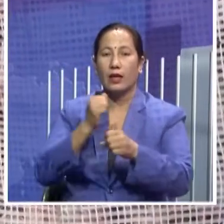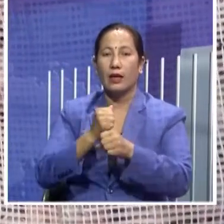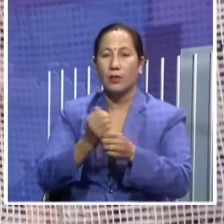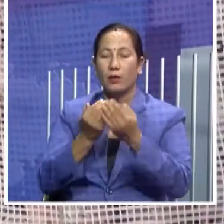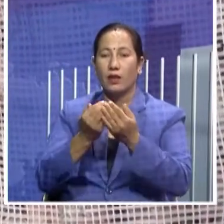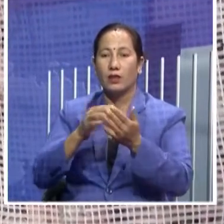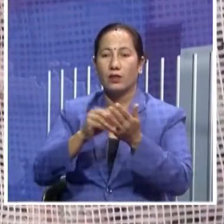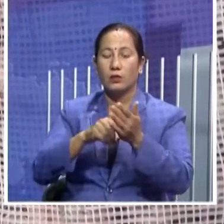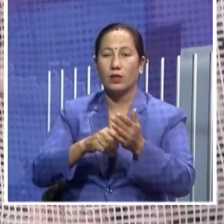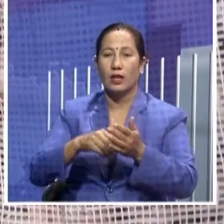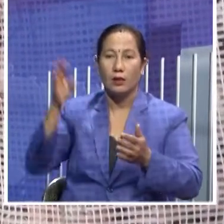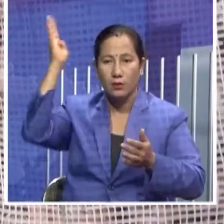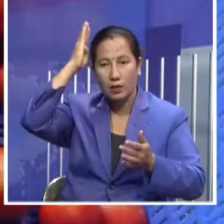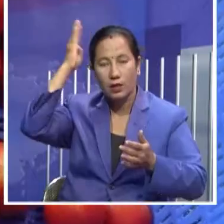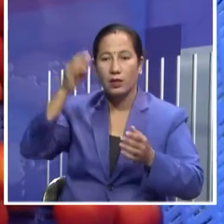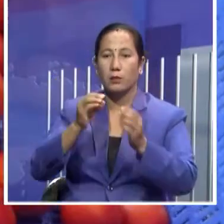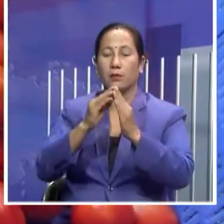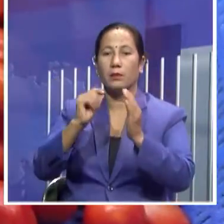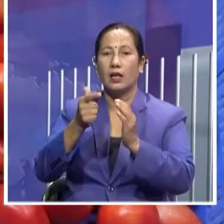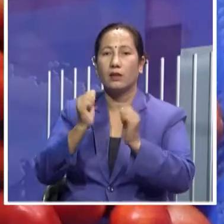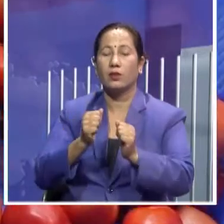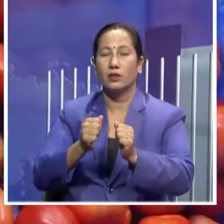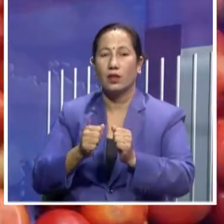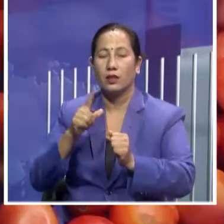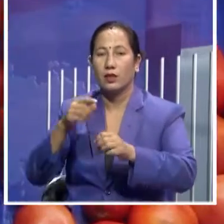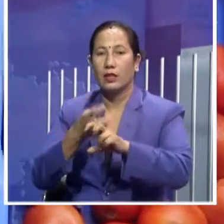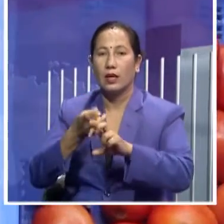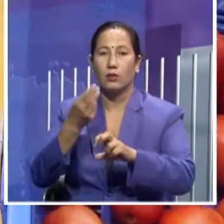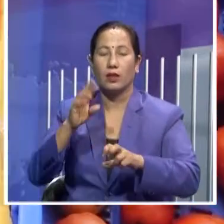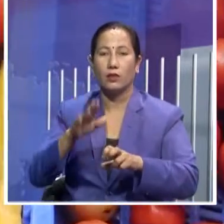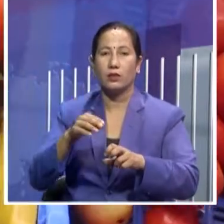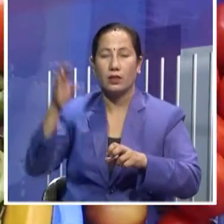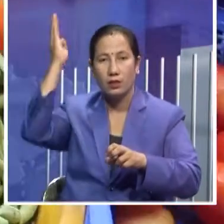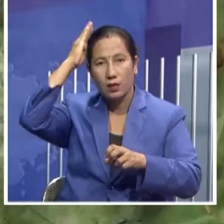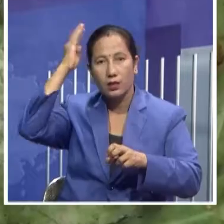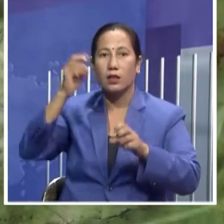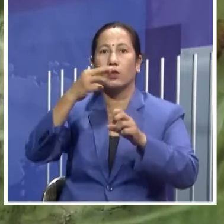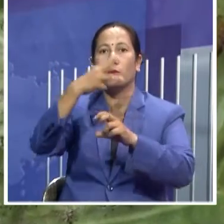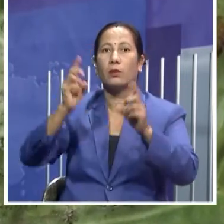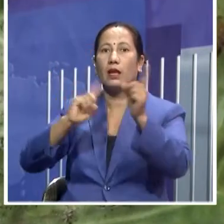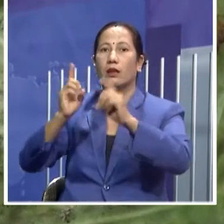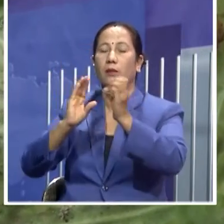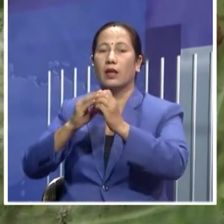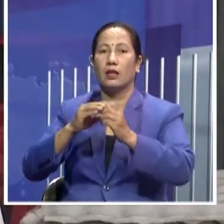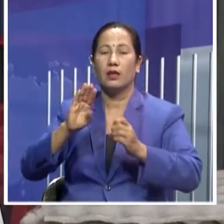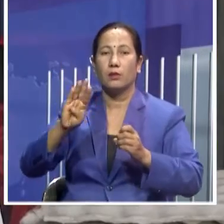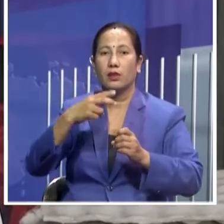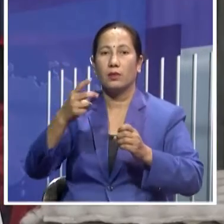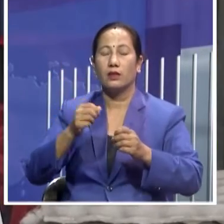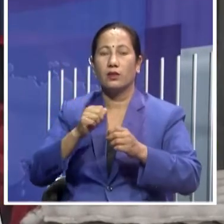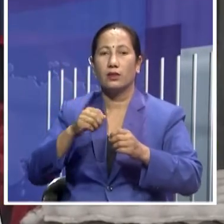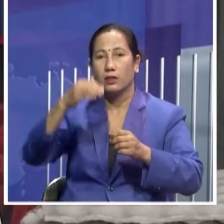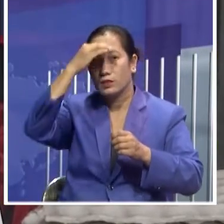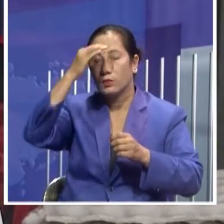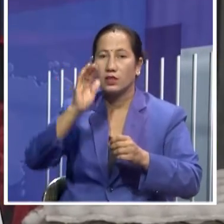लागि सदरमुकाम धनगढीमा भाडामा बसेकाहरू यसको झनै चपेटामा परेका छन्। धनगढी उपमहानगरपालिकाका वीर बहादुर चन्द।